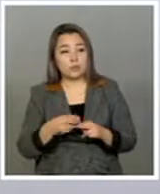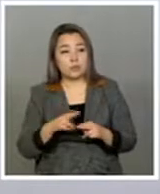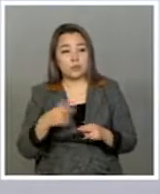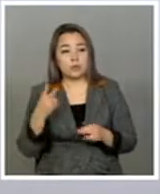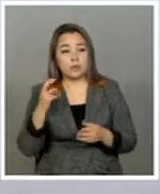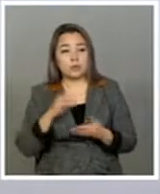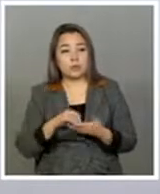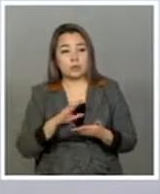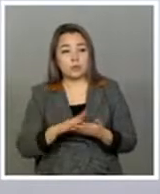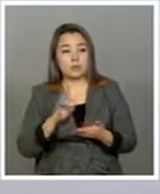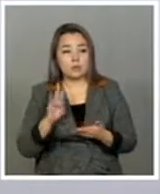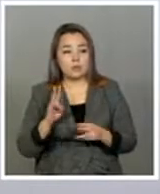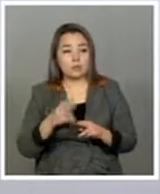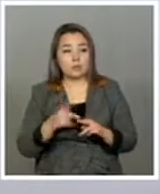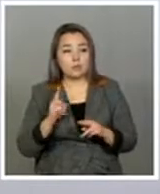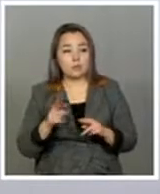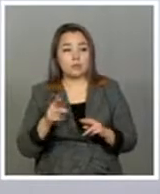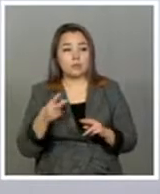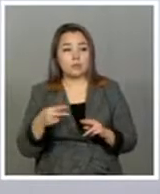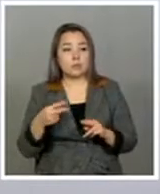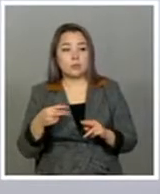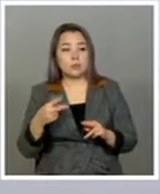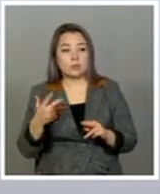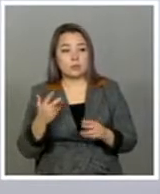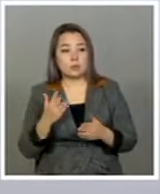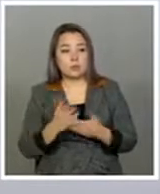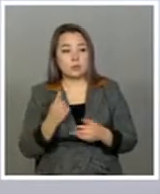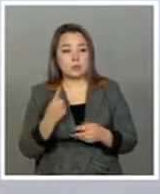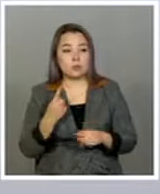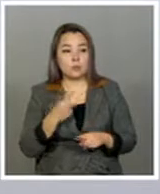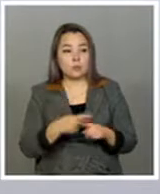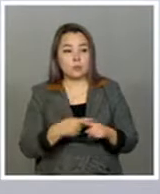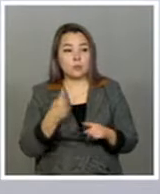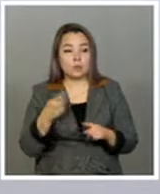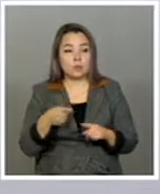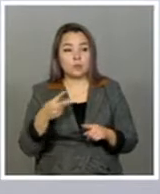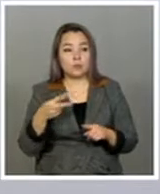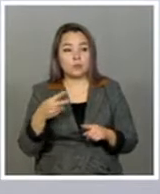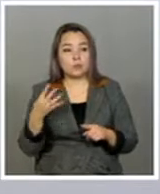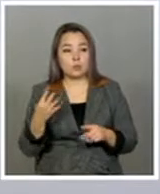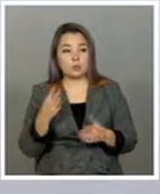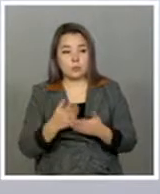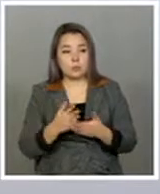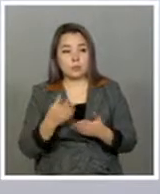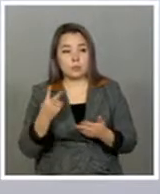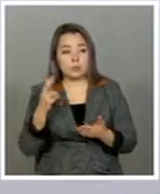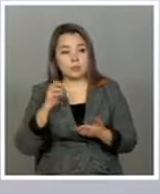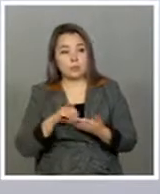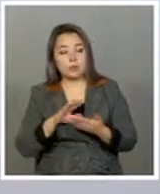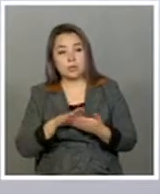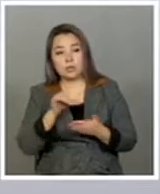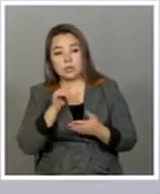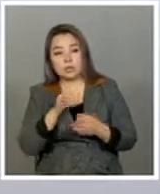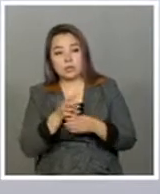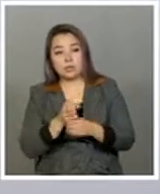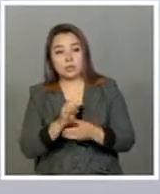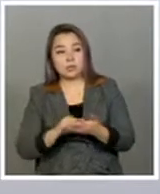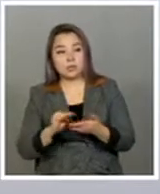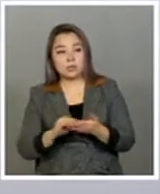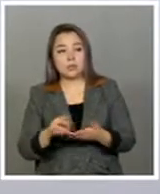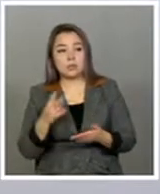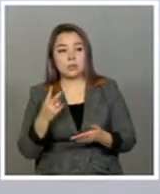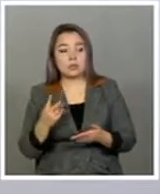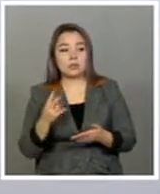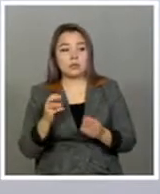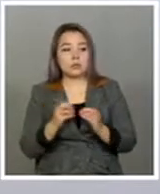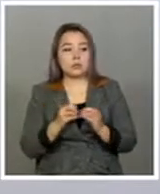дәрежесі тең 1023-ке 1-ді қосамыз, 1024 болды. Енді 2-нің дәрежесіне келтірейік. Сонда 2-нің N